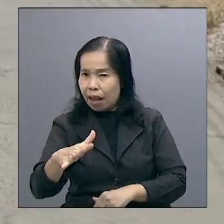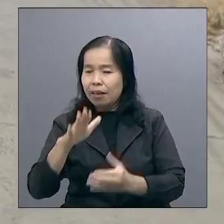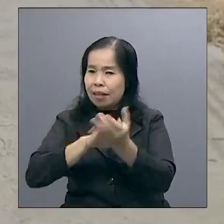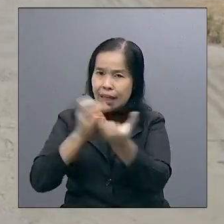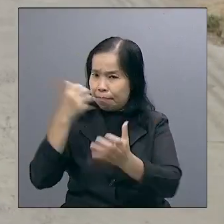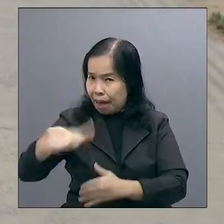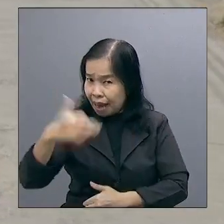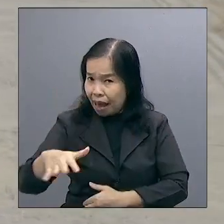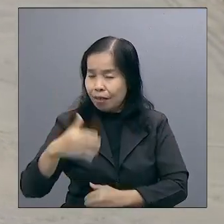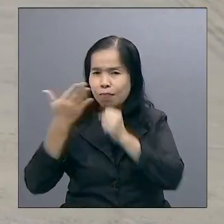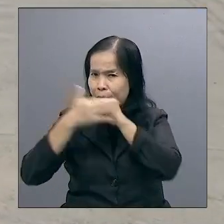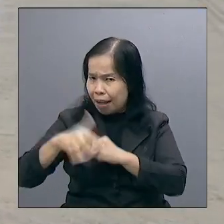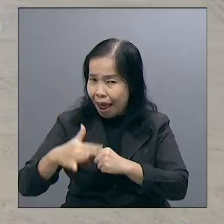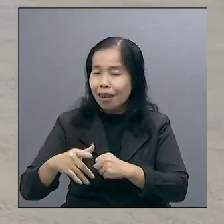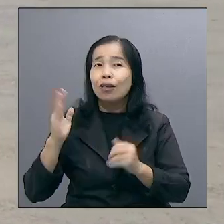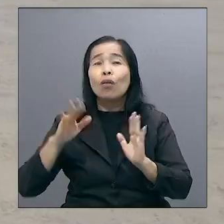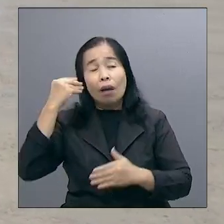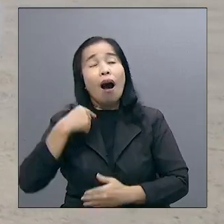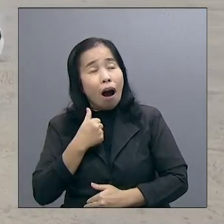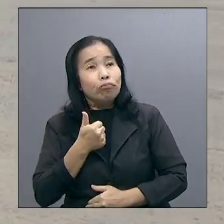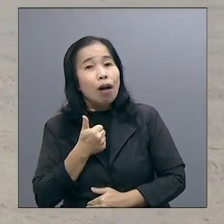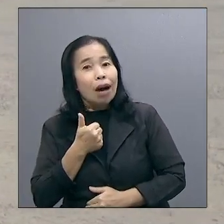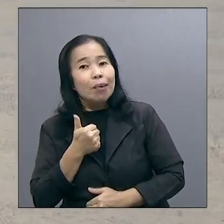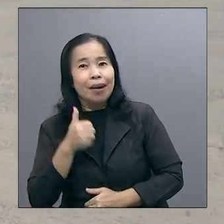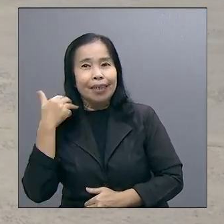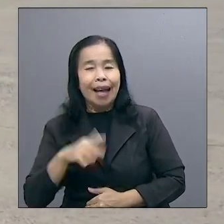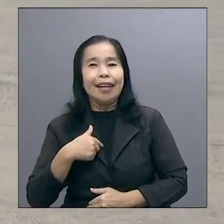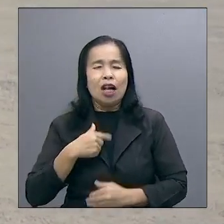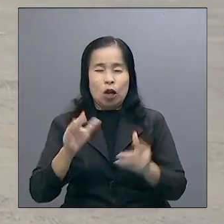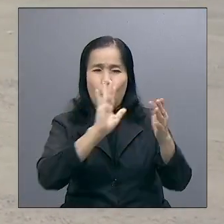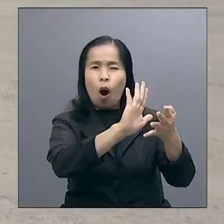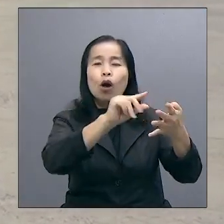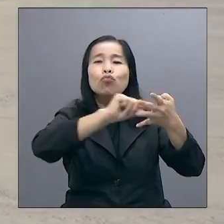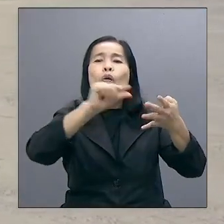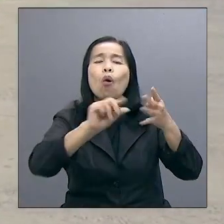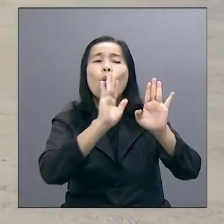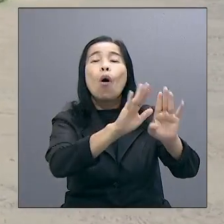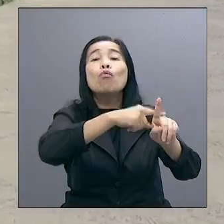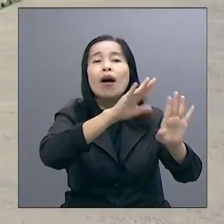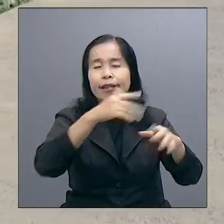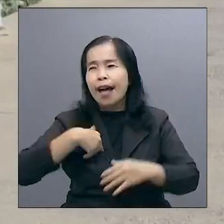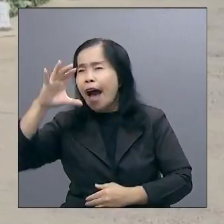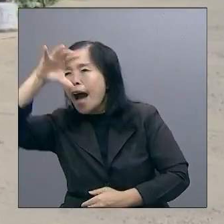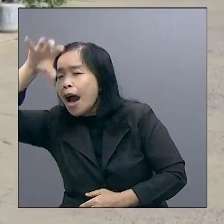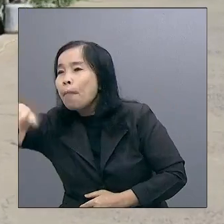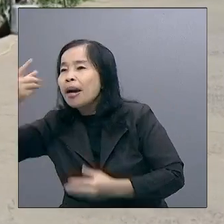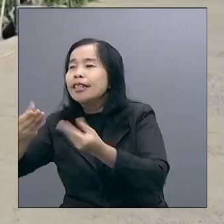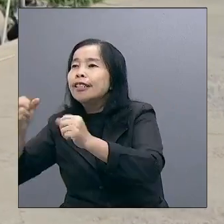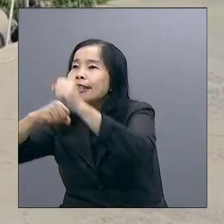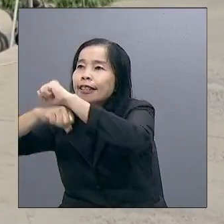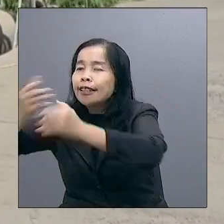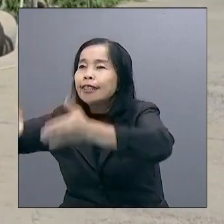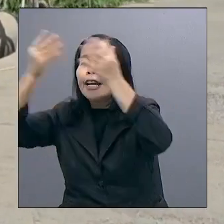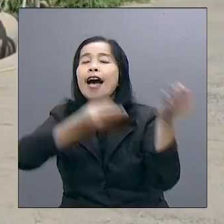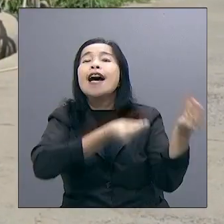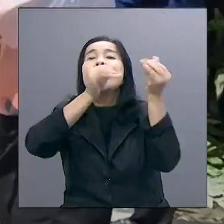และยาเสบติดจากนั้นก็จะดำเินการจัดหาสถานที่เพอปลุกสร้างที่พักใหกับครอบครวดังกลาวเป็นการถา